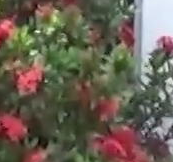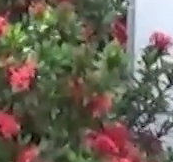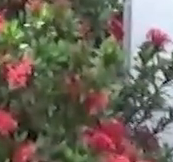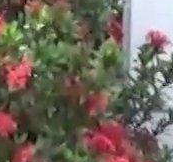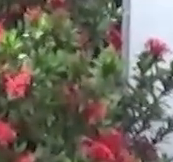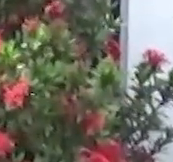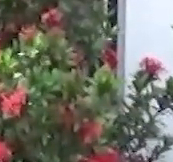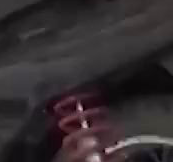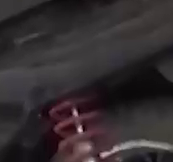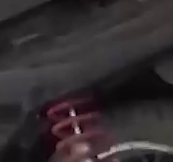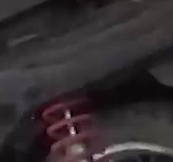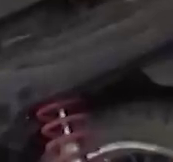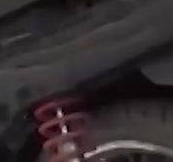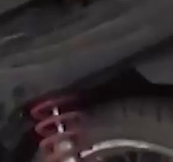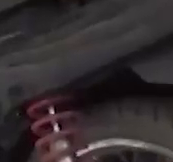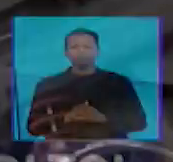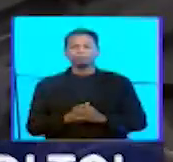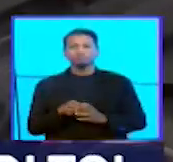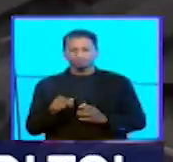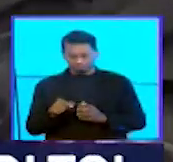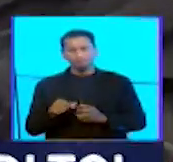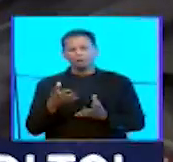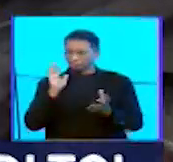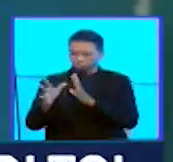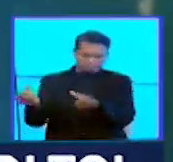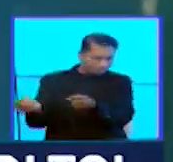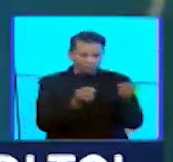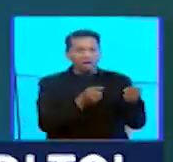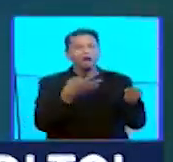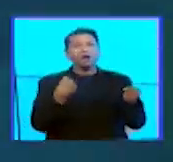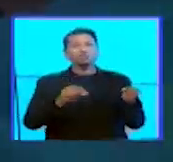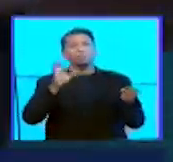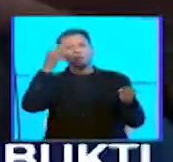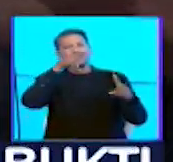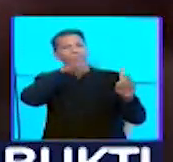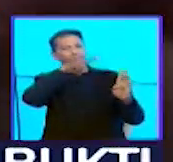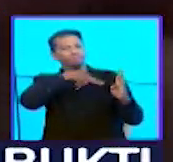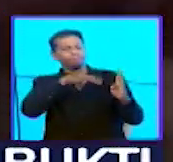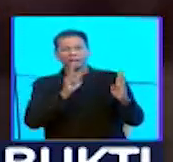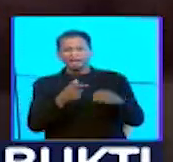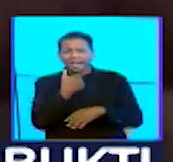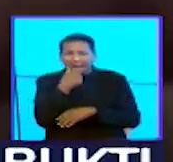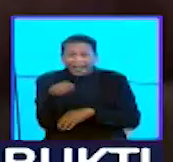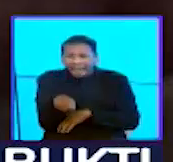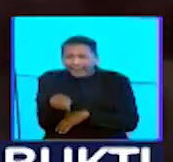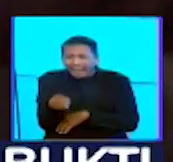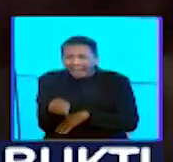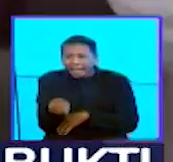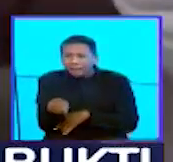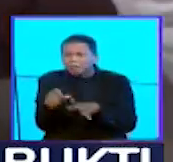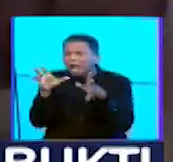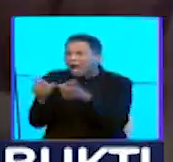Pelaku dibawa ke Mapolres Pasuruan Kota untuk diperiksa. Seorang nenek juga ikut diamankan dan masih didalami